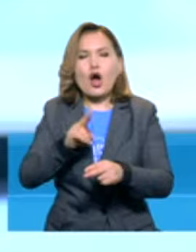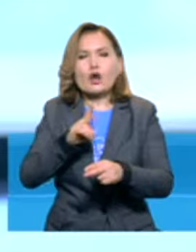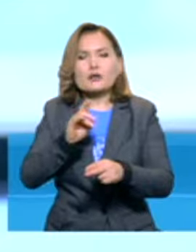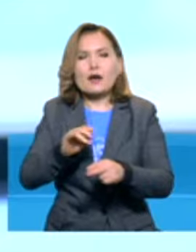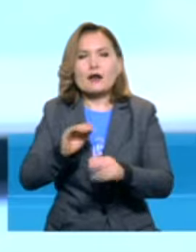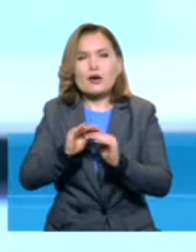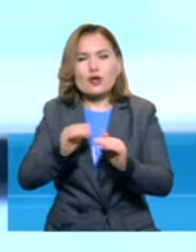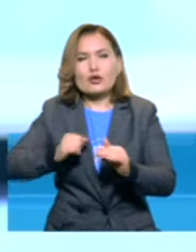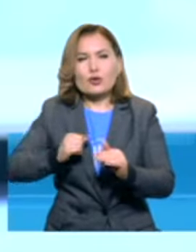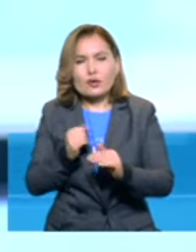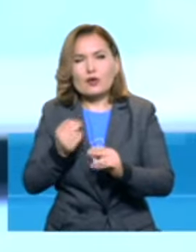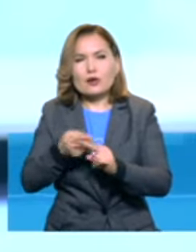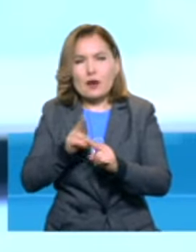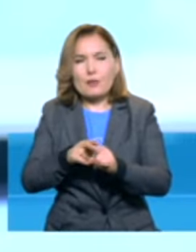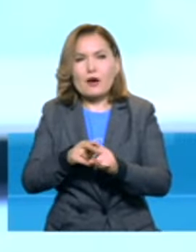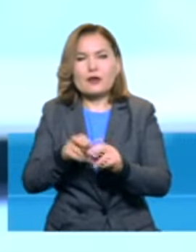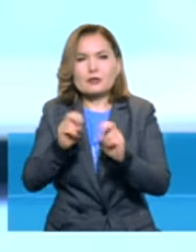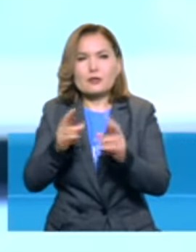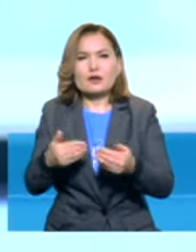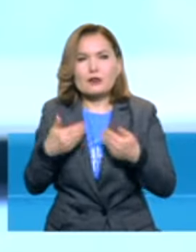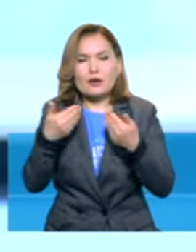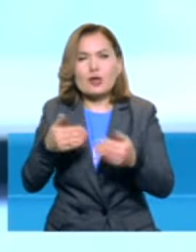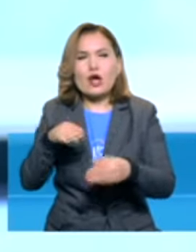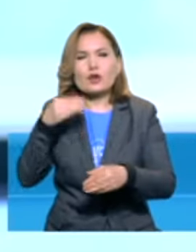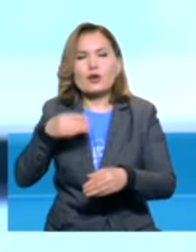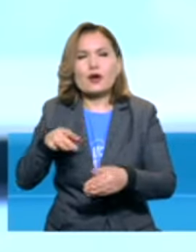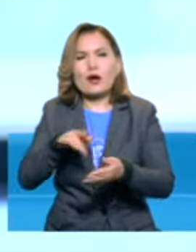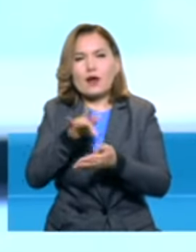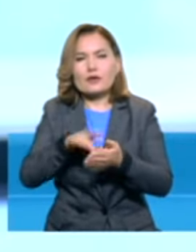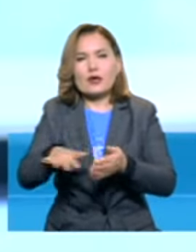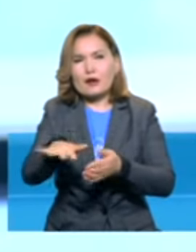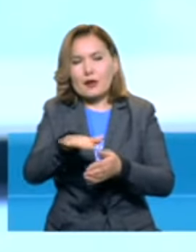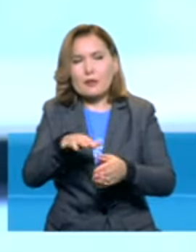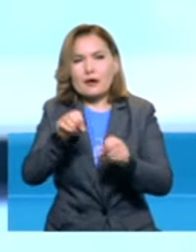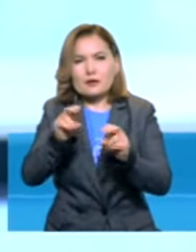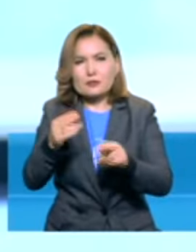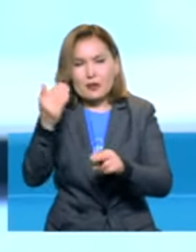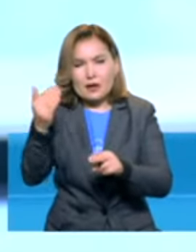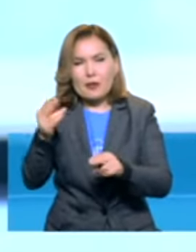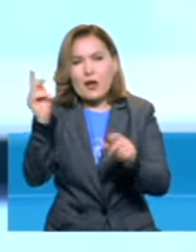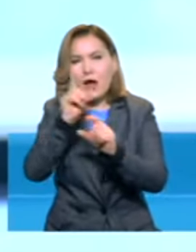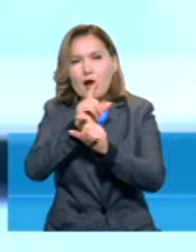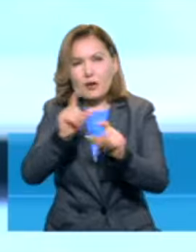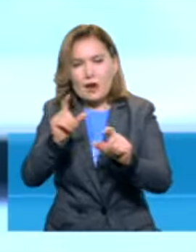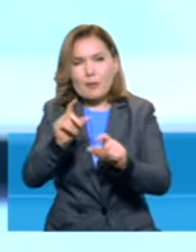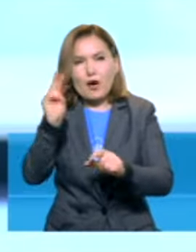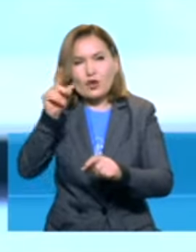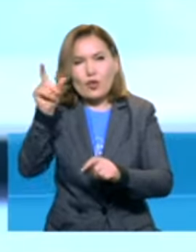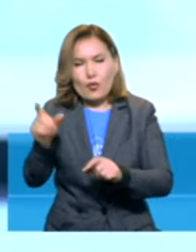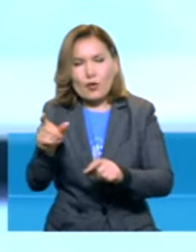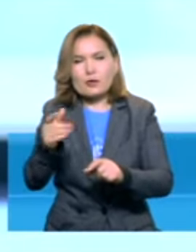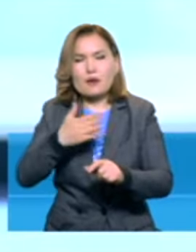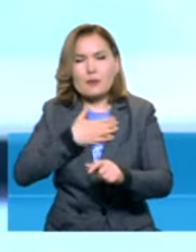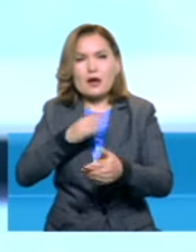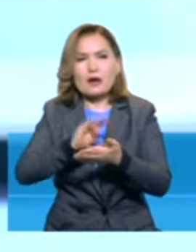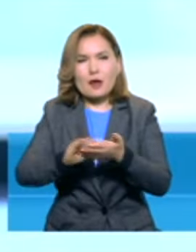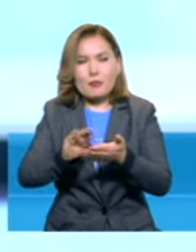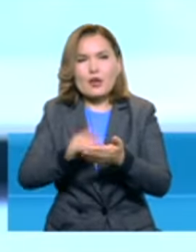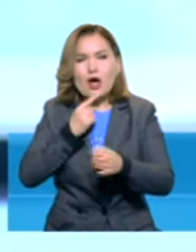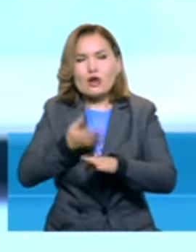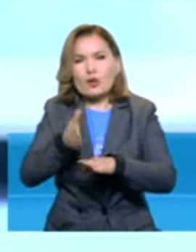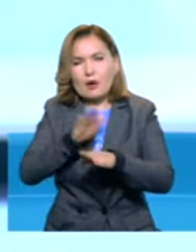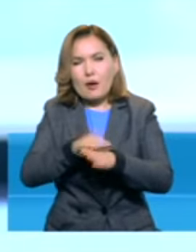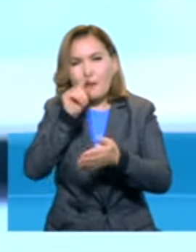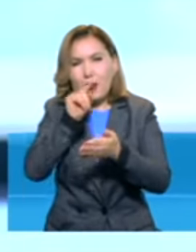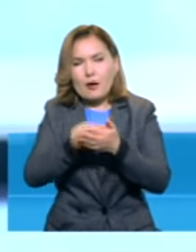Шаймерден Гаухар Ерболқызы, Түркістан облысы Кентау қаласы Ататүрік атындағы нөмірі 3-ші мектептің оқушысымын. Мен сіздердің ауыр